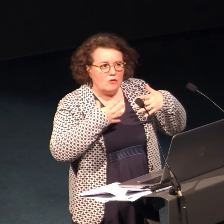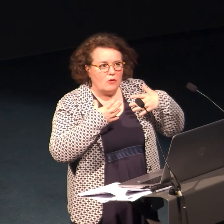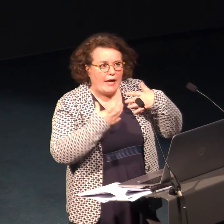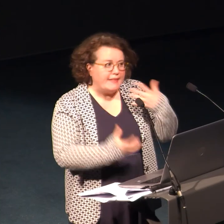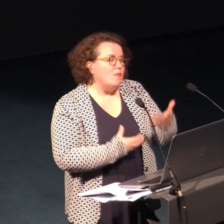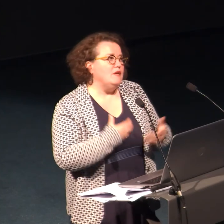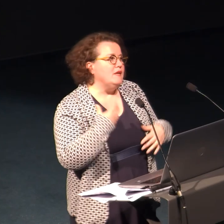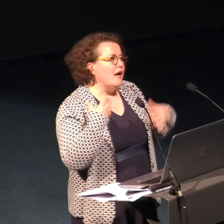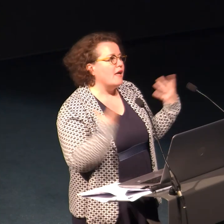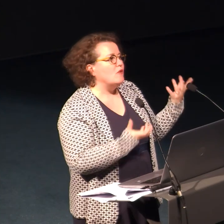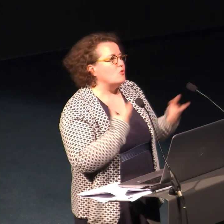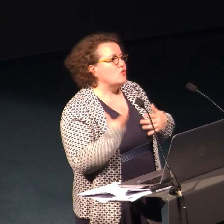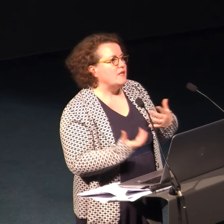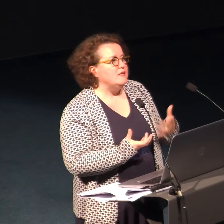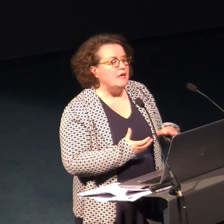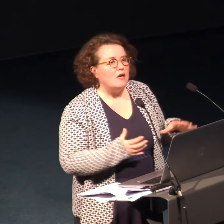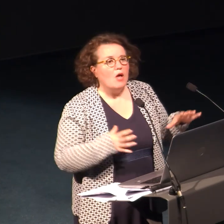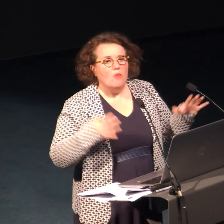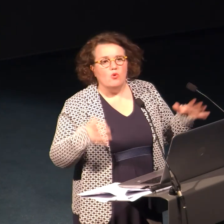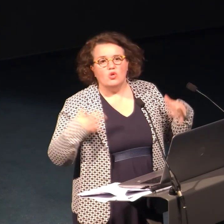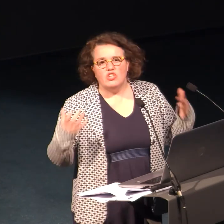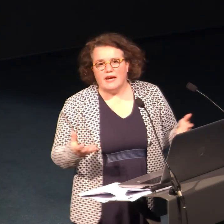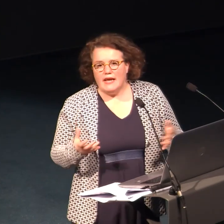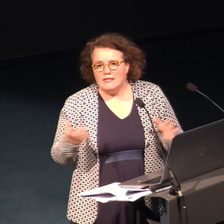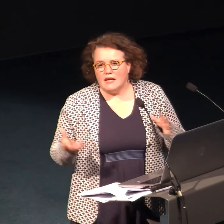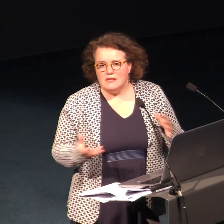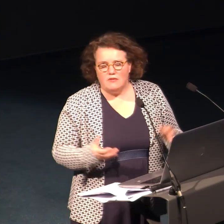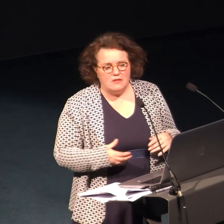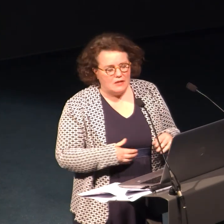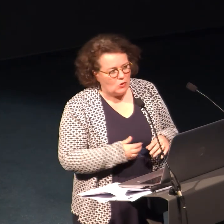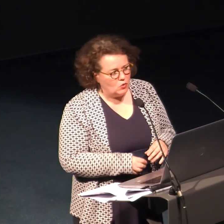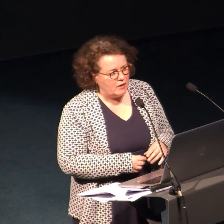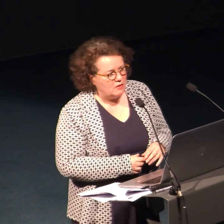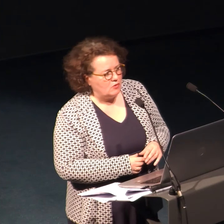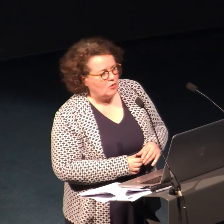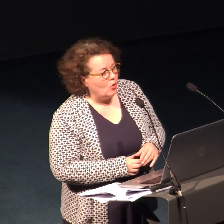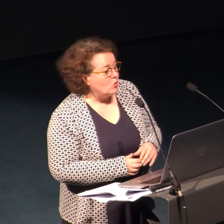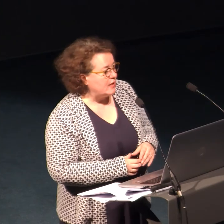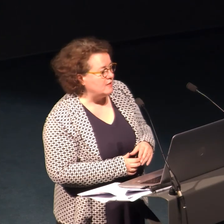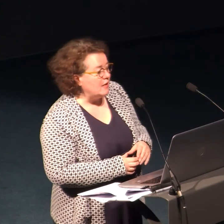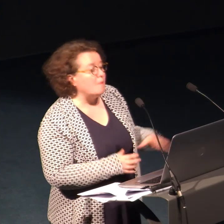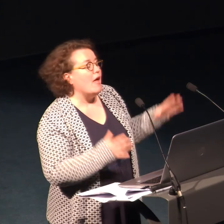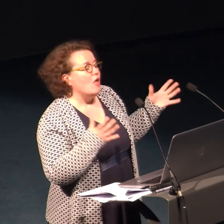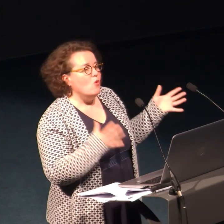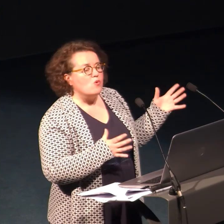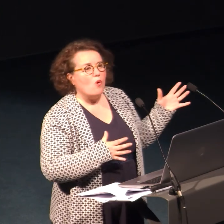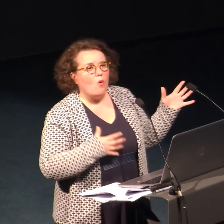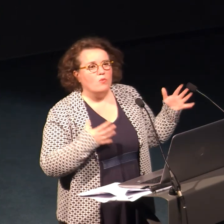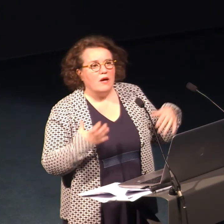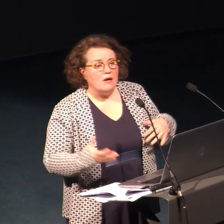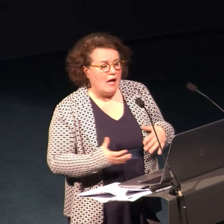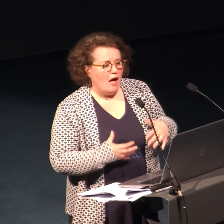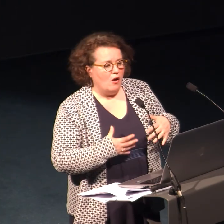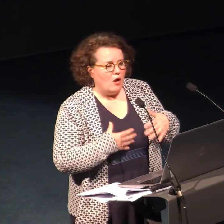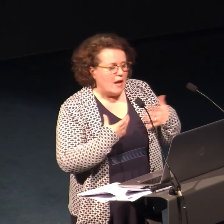établi un cadre juridique pour gérer les activités humaines en antarctique donc on